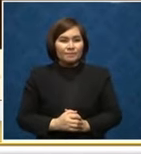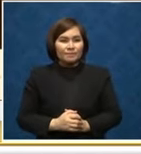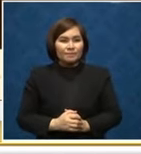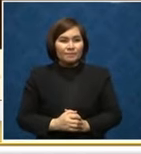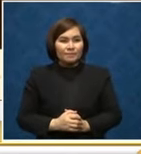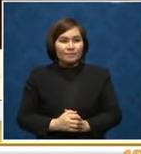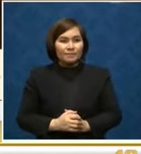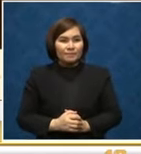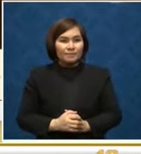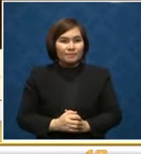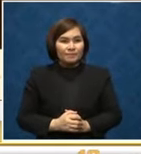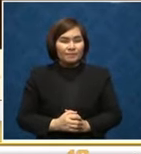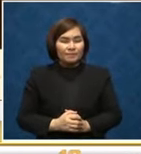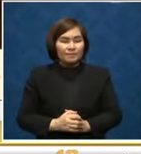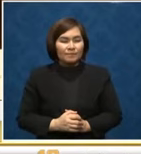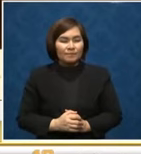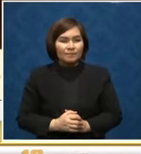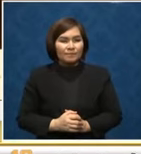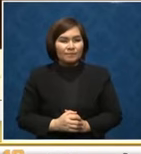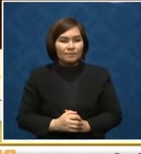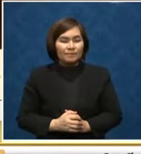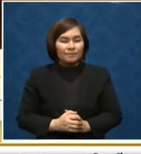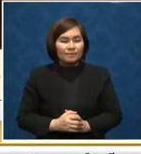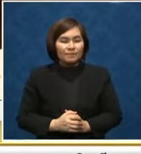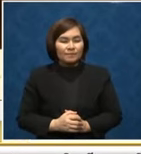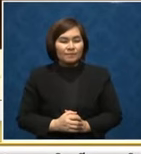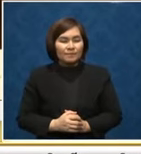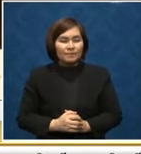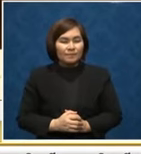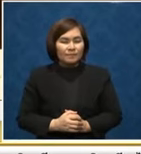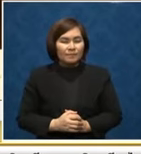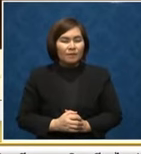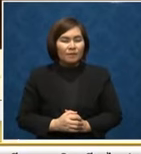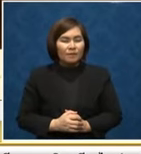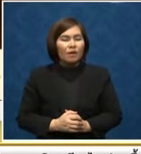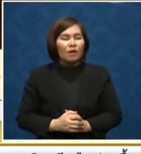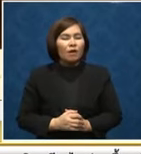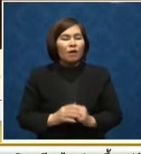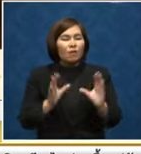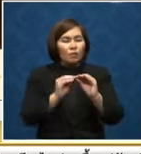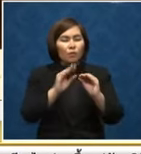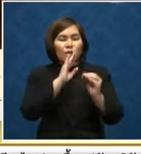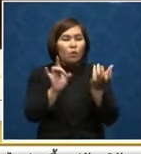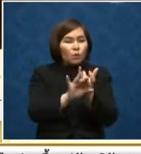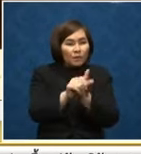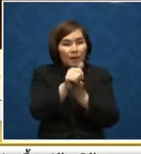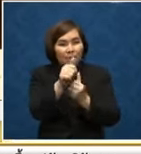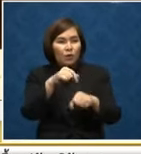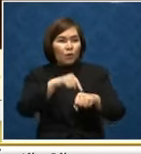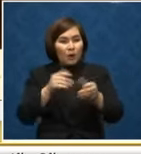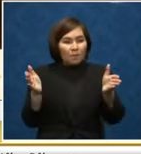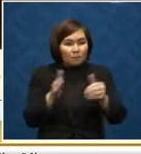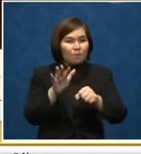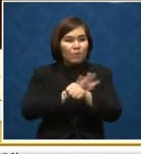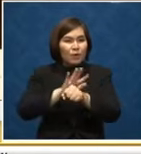ให้การประชุมนั้นเกิดประสิทธิภาพครับเพื่อประโยชน์ของประชาชนนะครับแ